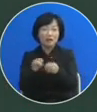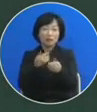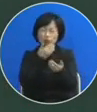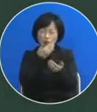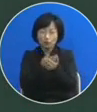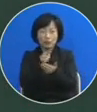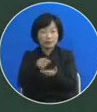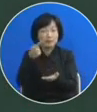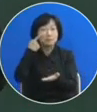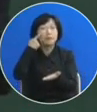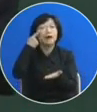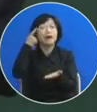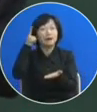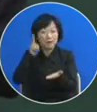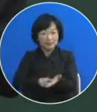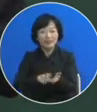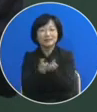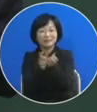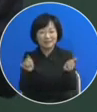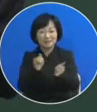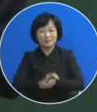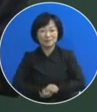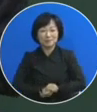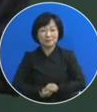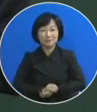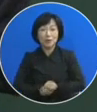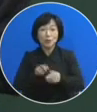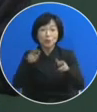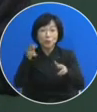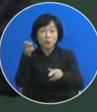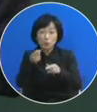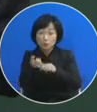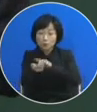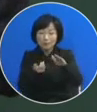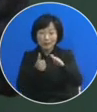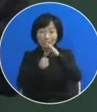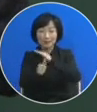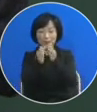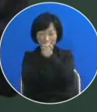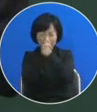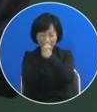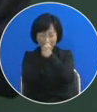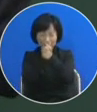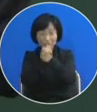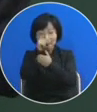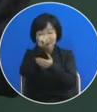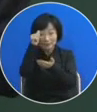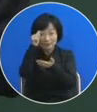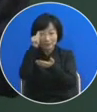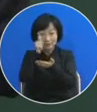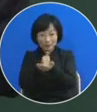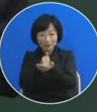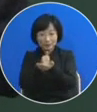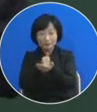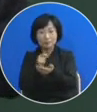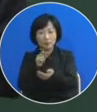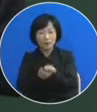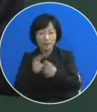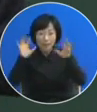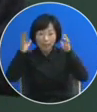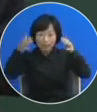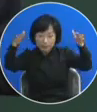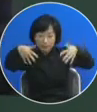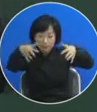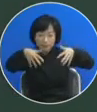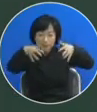saw something. 예를 들어서 우리 지금 기도하신 장로님이 지금 이렇게. 아이들 상대로 교육 도서 지금 하고 계시잖아요.